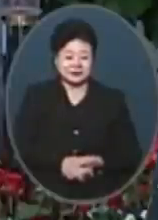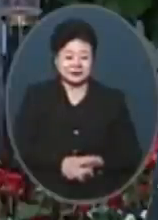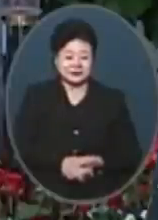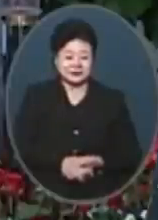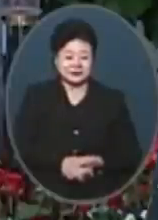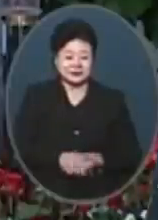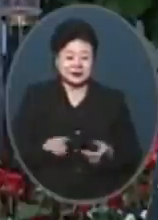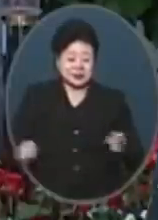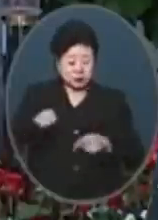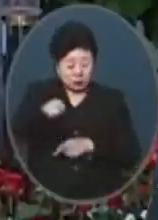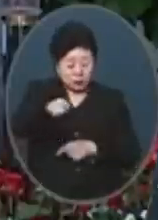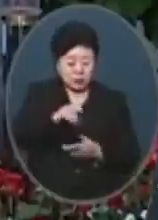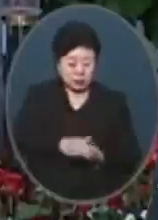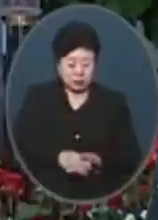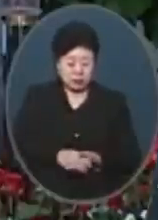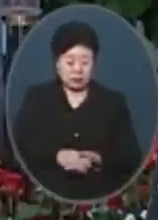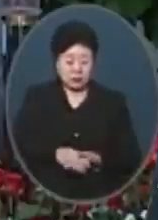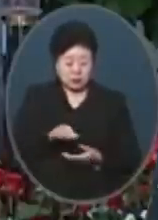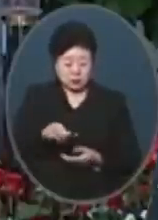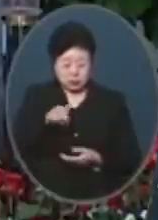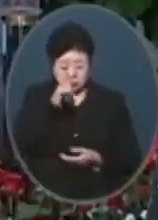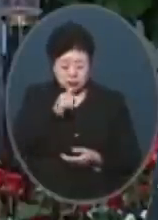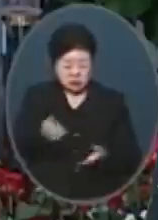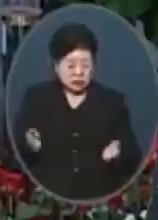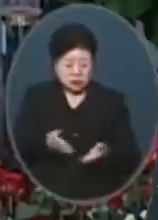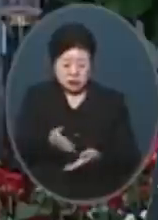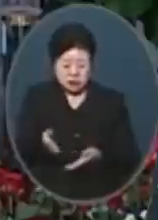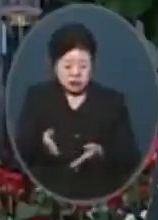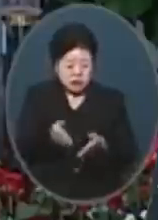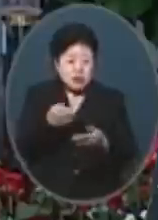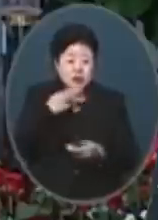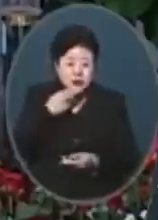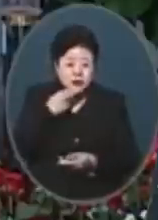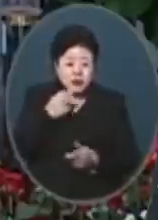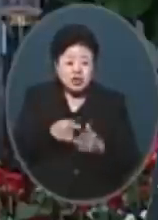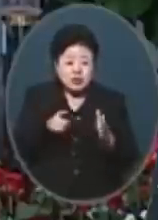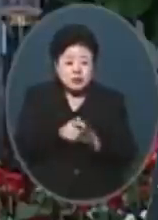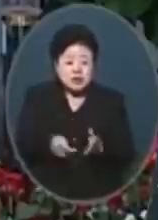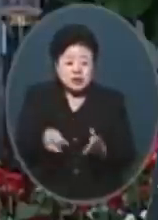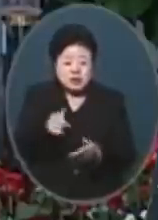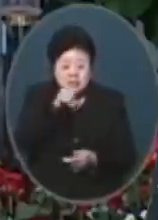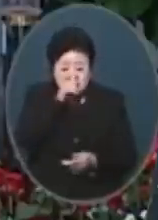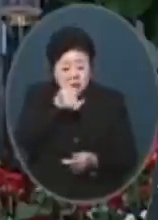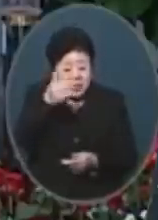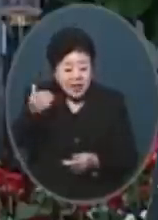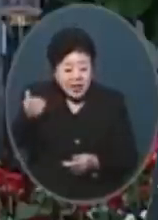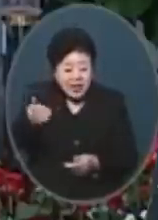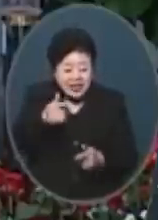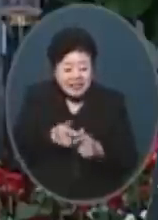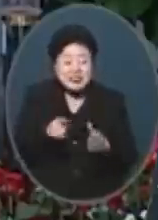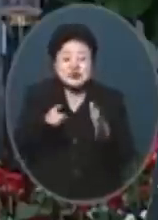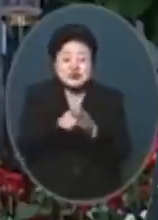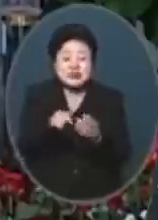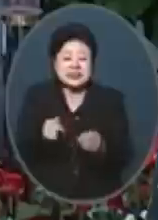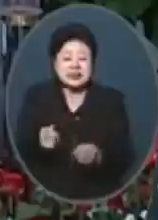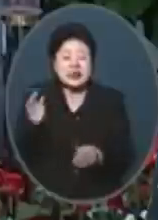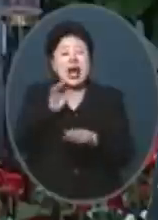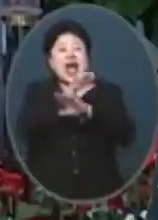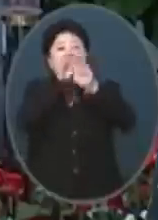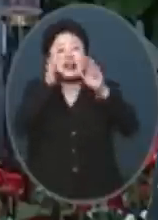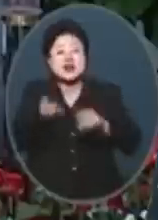사통팔방 은원사 길이 없는데 어떻게 예수 믿는 사람이 길이 있냐? 예수 믿는 사람은